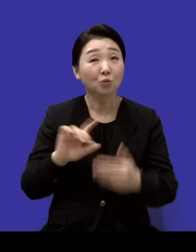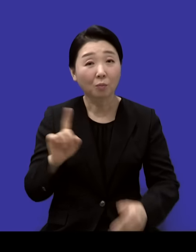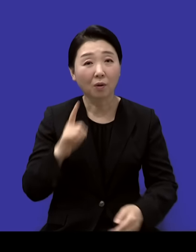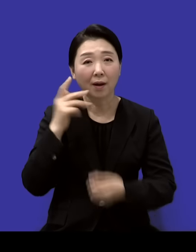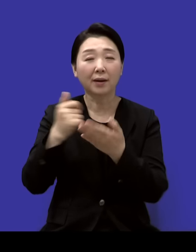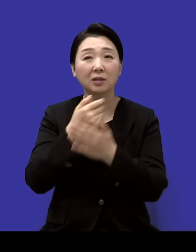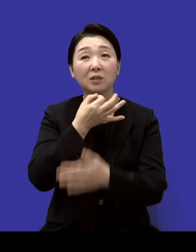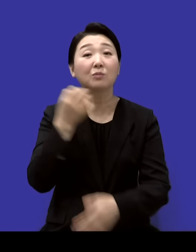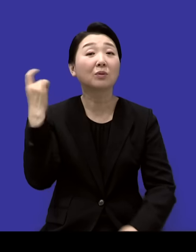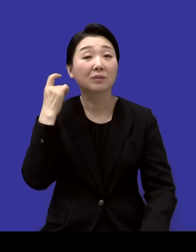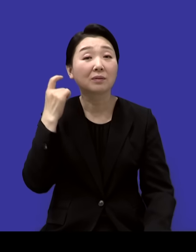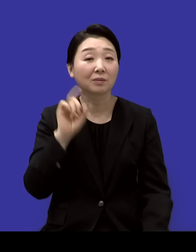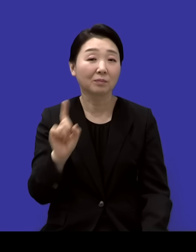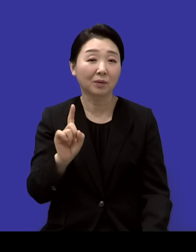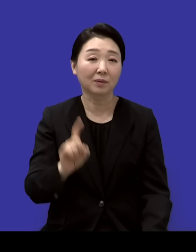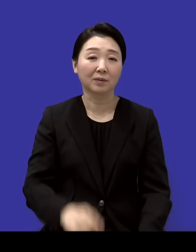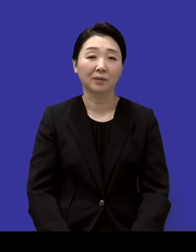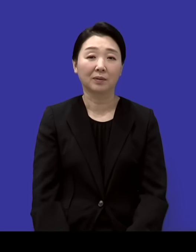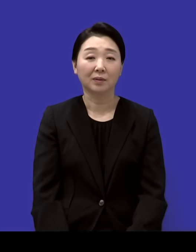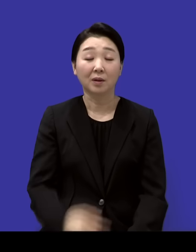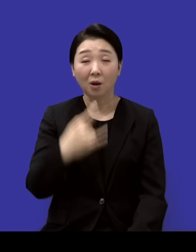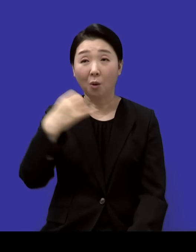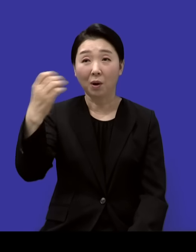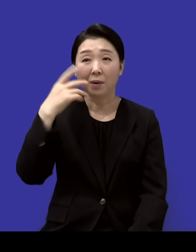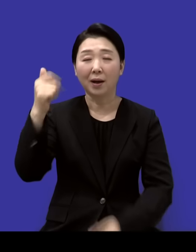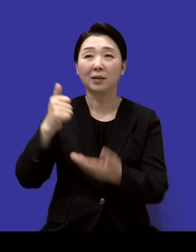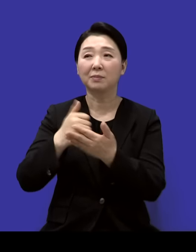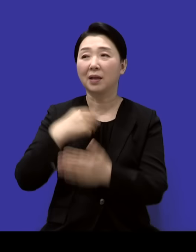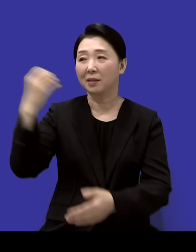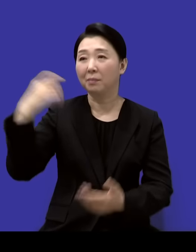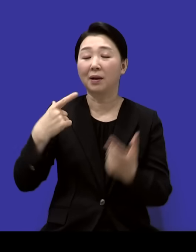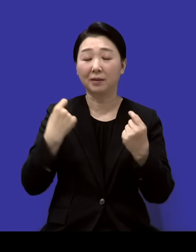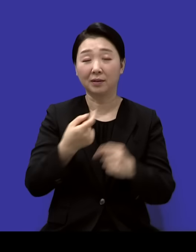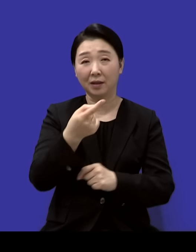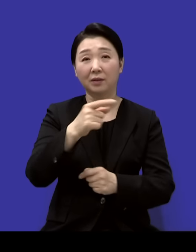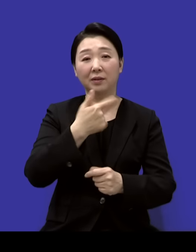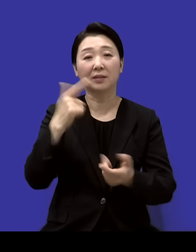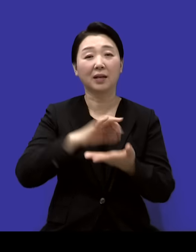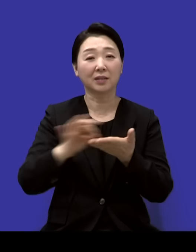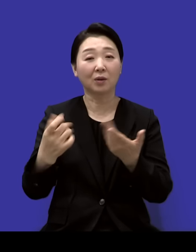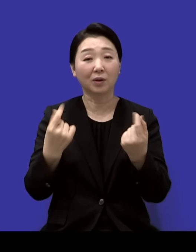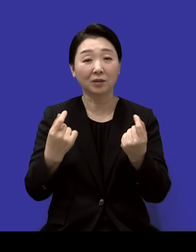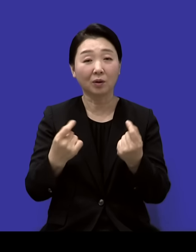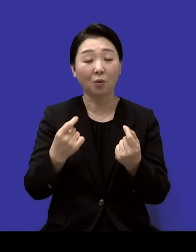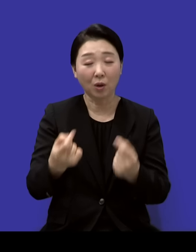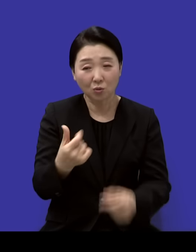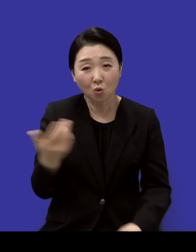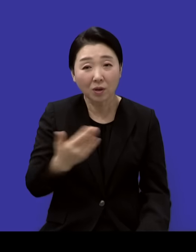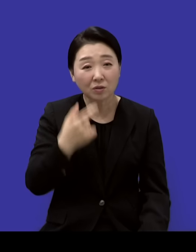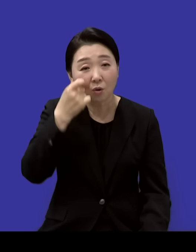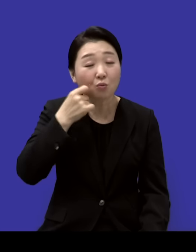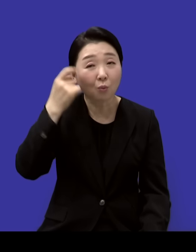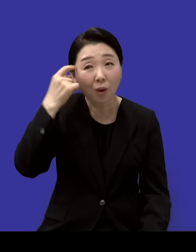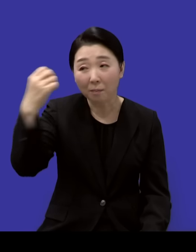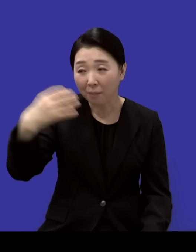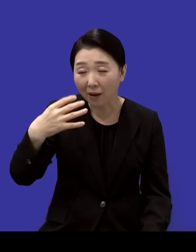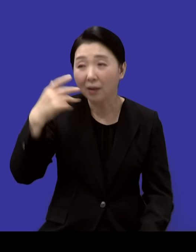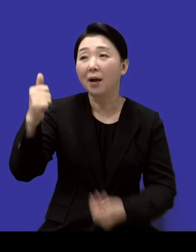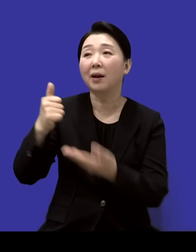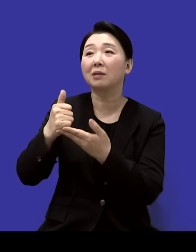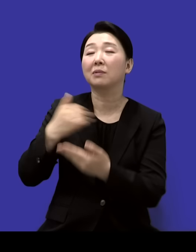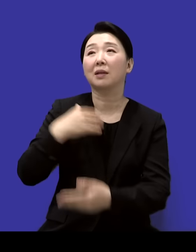음성으로 들려졌어요. 어떻게 들렸어요? 예. 아, 그 엄마가 한 사랑하는 내 딸아, 말이, 그 말이 내가 너를 크게 사용할 것이다. 왜 이만한 일로 울고 있느냐 하는데 네.